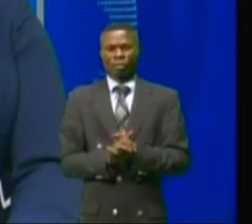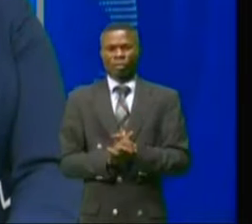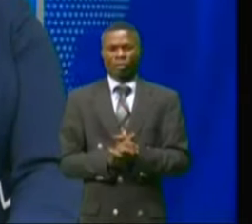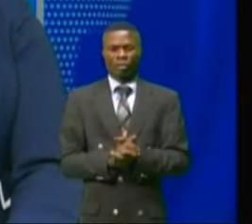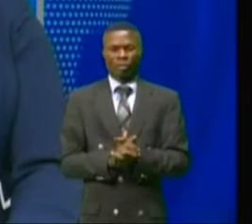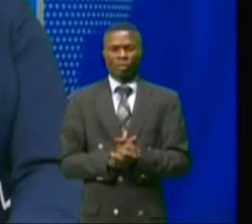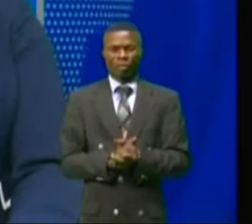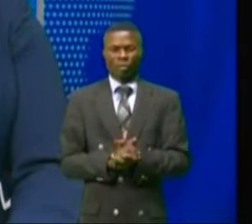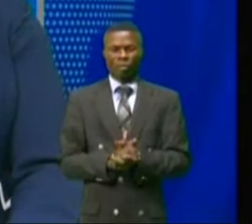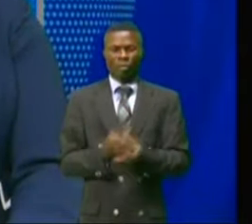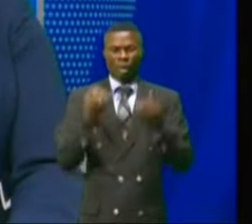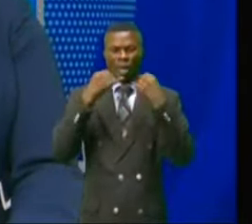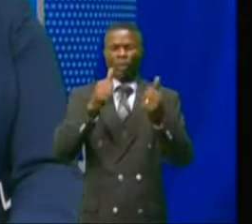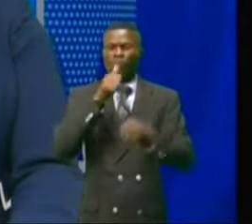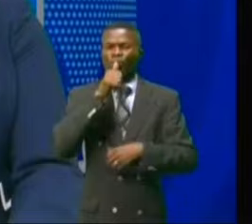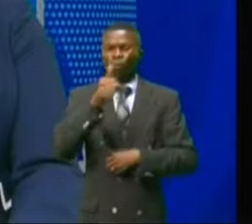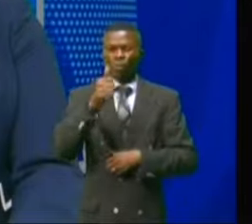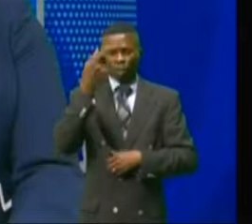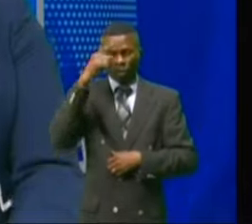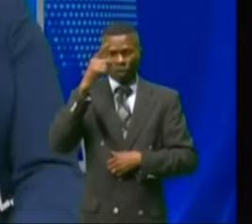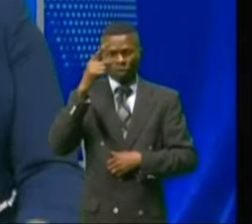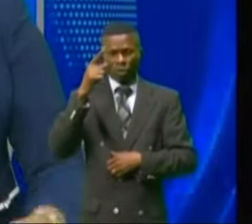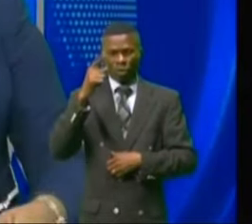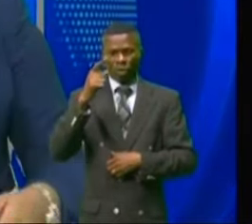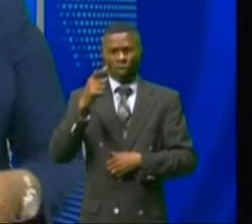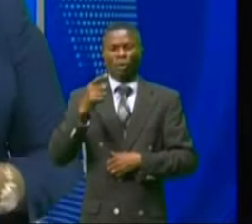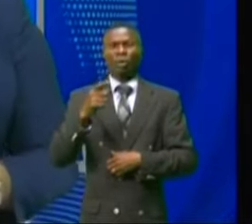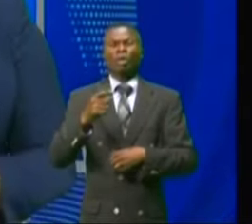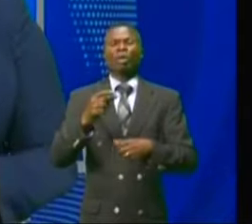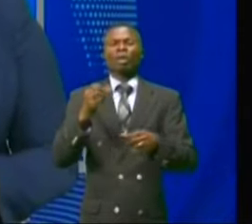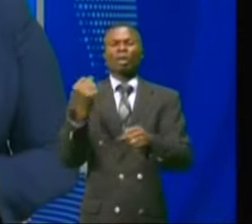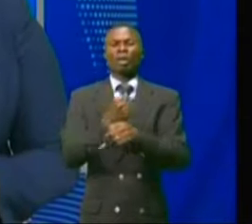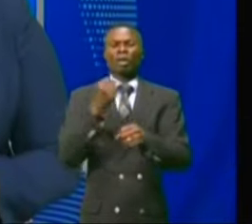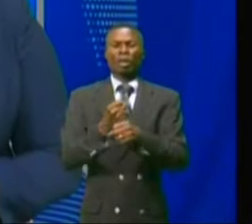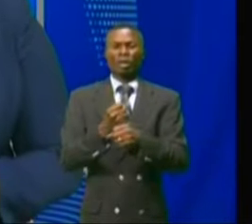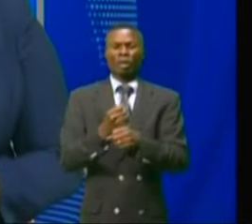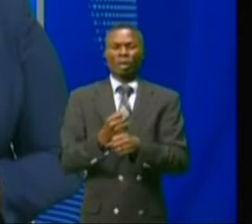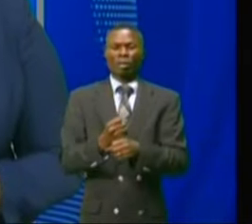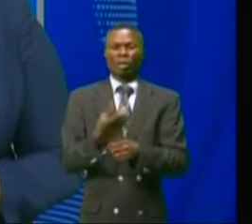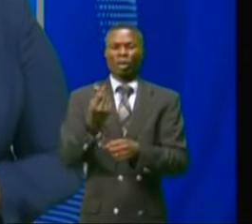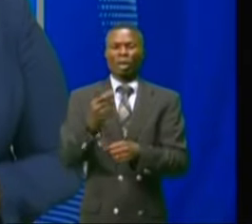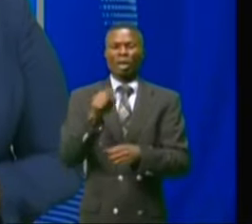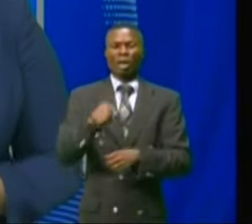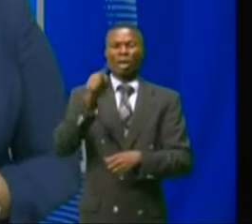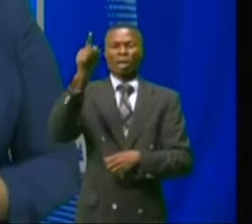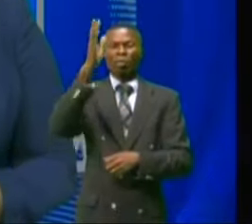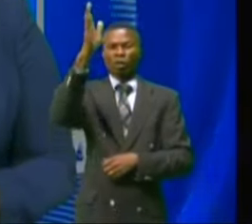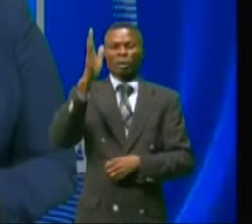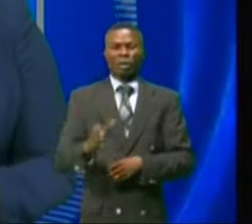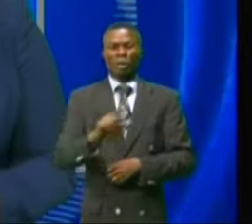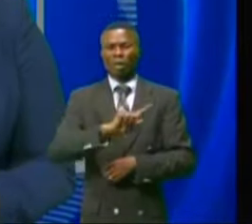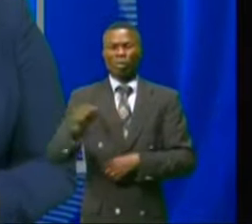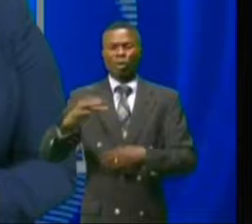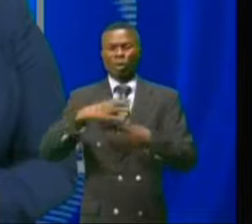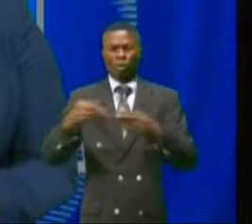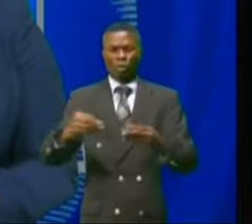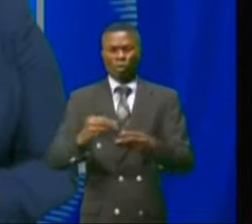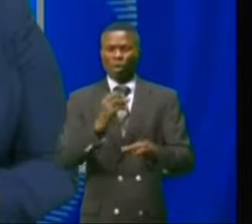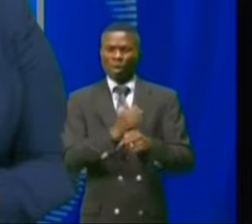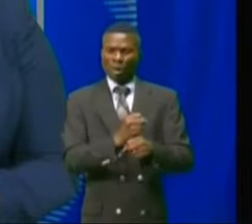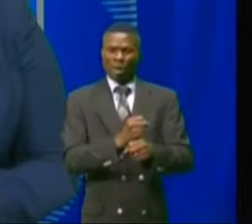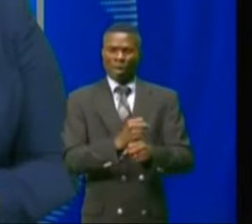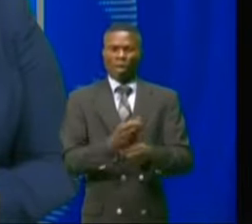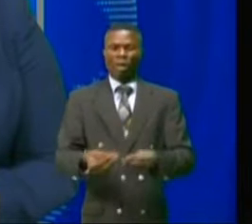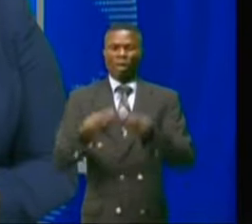Et c'est une bonne nouvelle pour les retraités de la régie des voies aériennes. Une enveloppe $1,500,000 américains débloquée pour